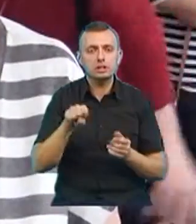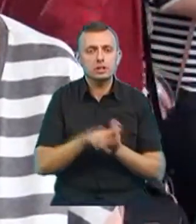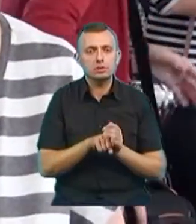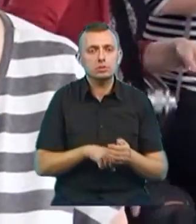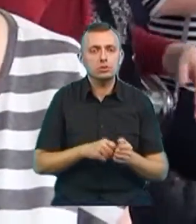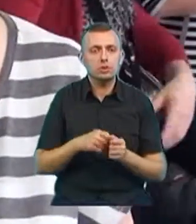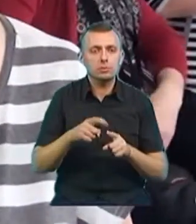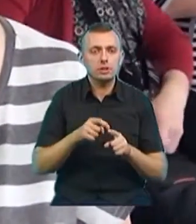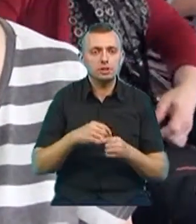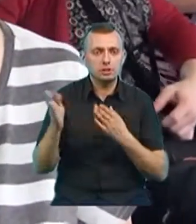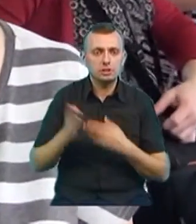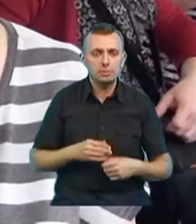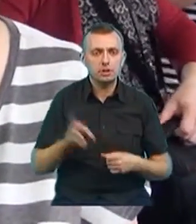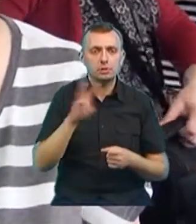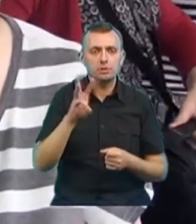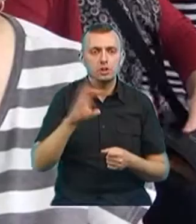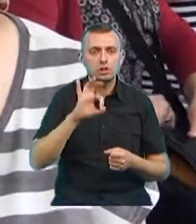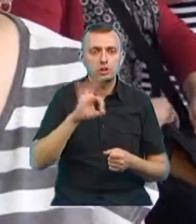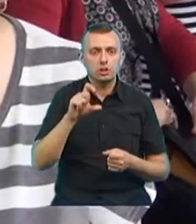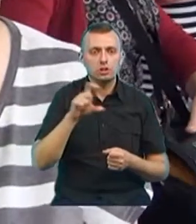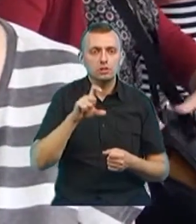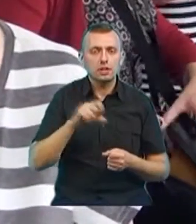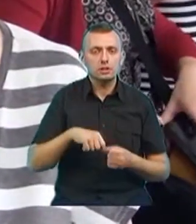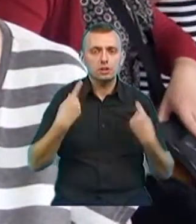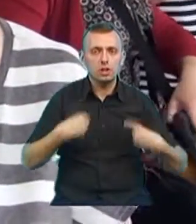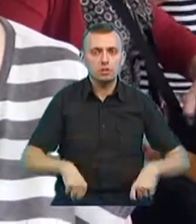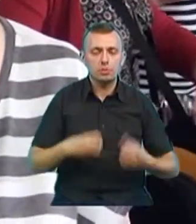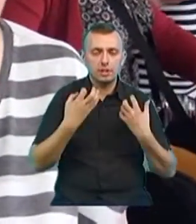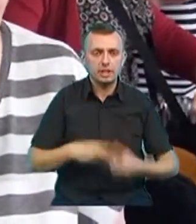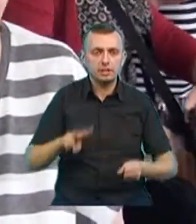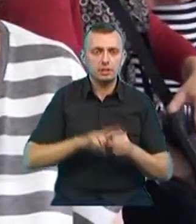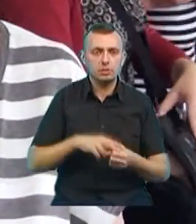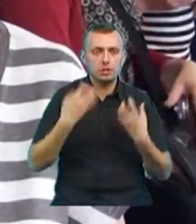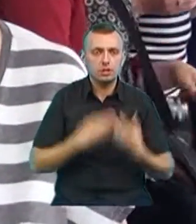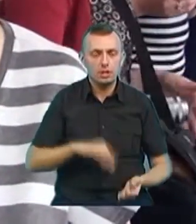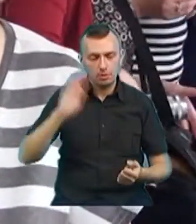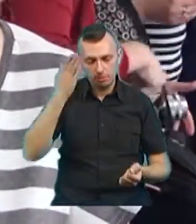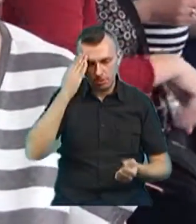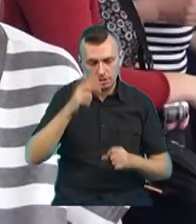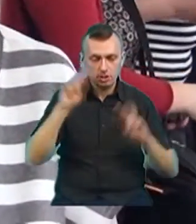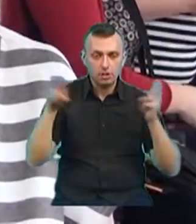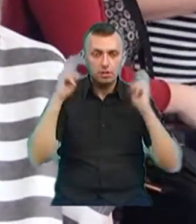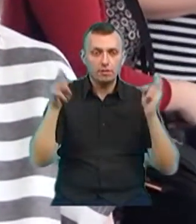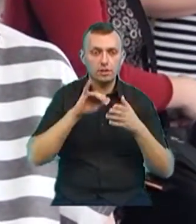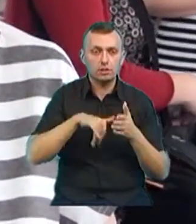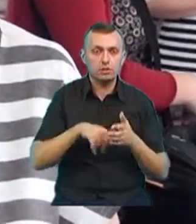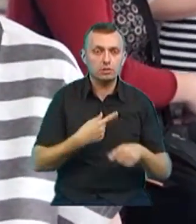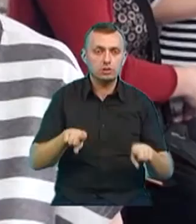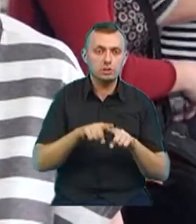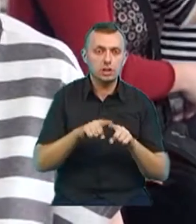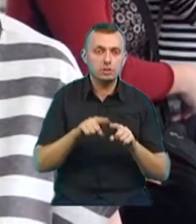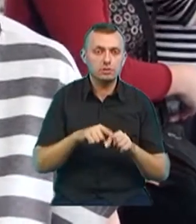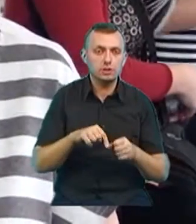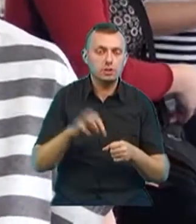artystycznych. Warsztaty zaczęły się w kwietniu tego roku i trwały do października. Zapraszaliśmy we wtorki, środy i czwartki